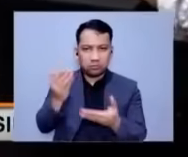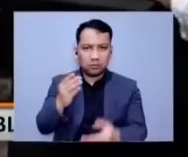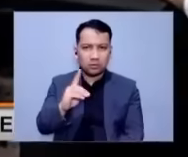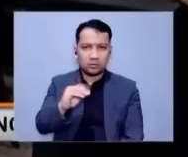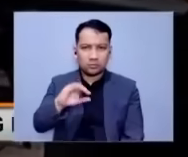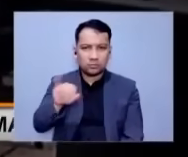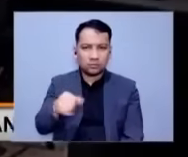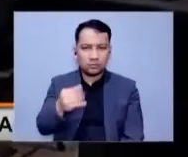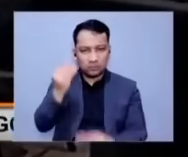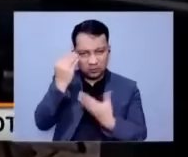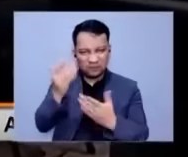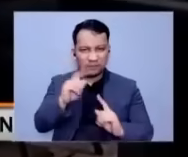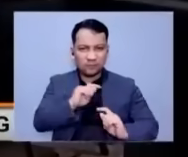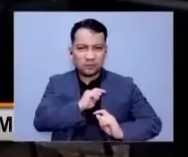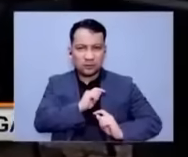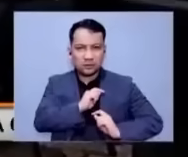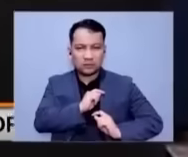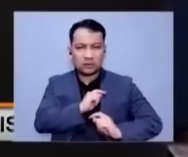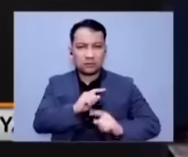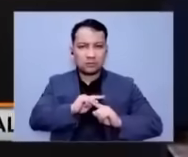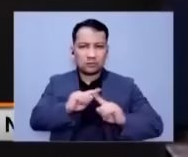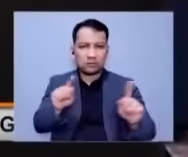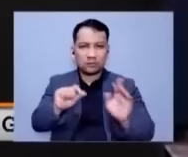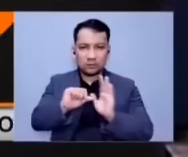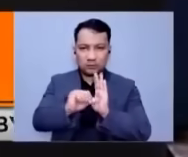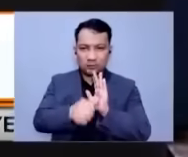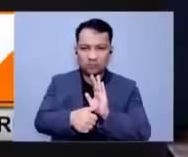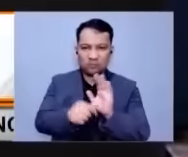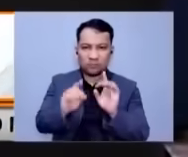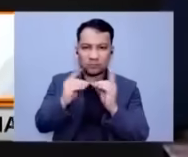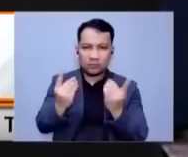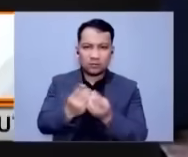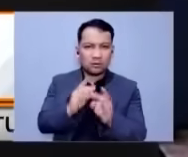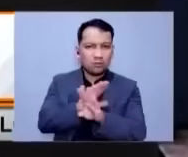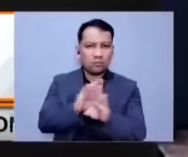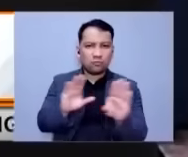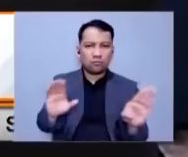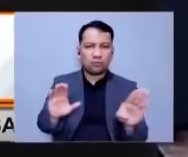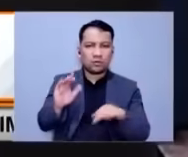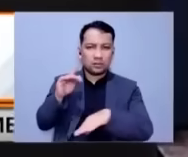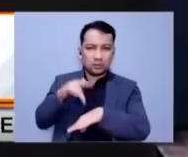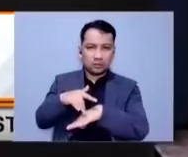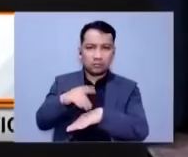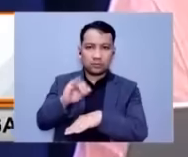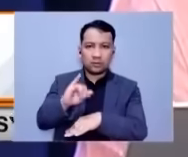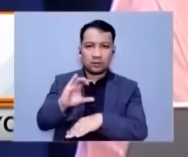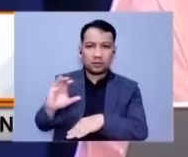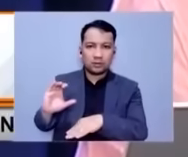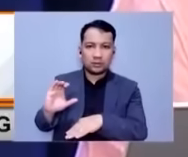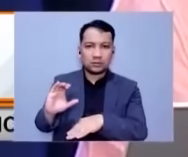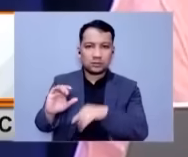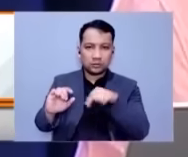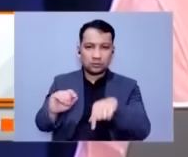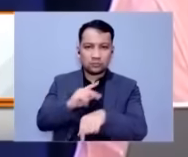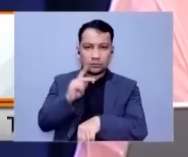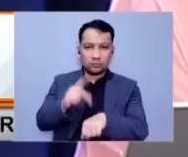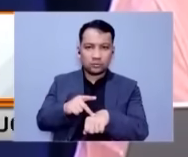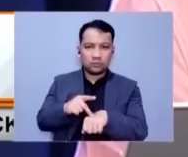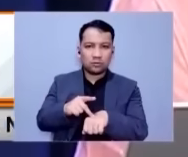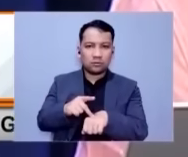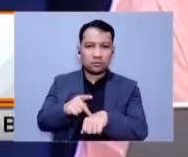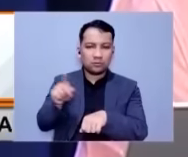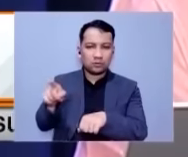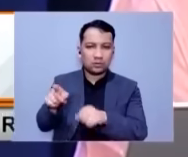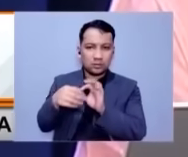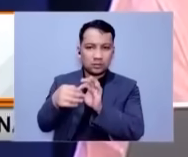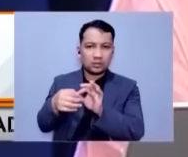rebelasyon ni Trillanes. Pero muling iginiit ng ahensya na walang jurisdiksyon ng ICC sa Pilipinas, kaya maituturing ang